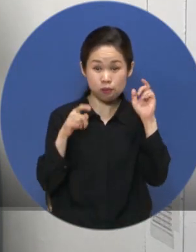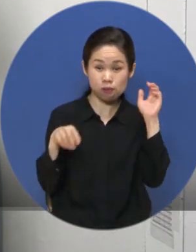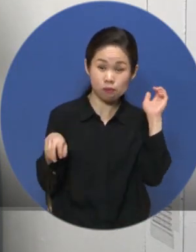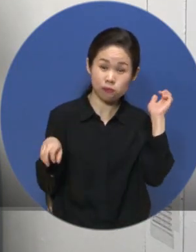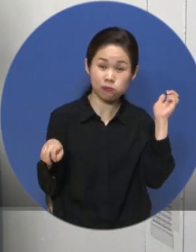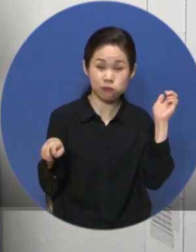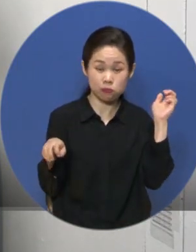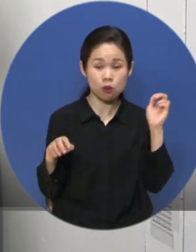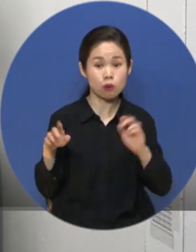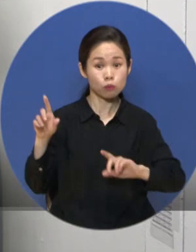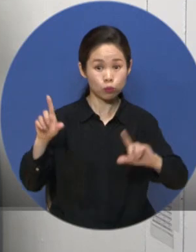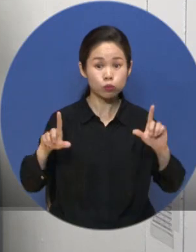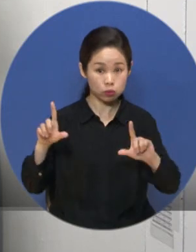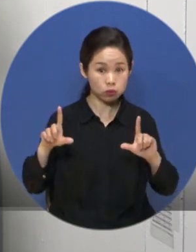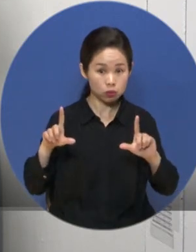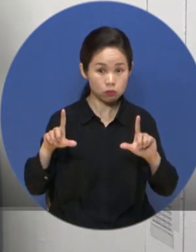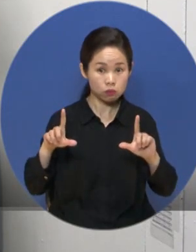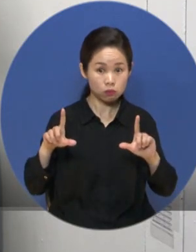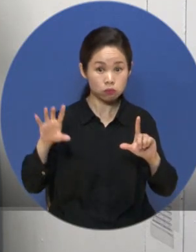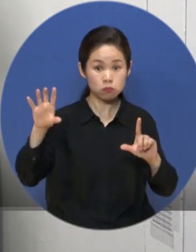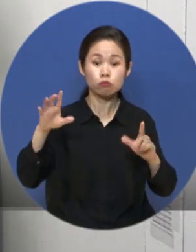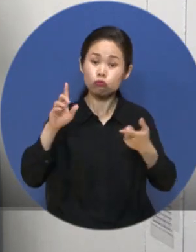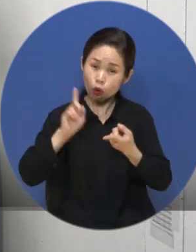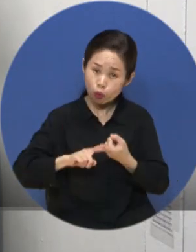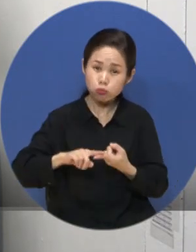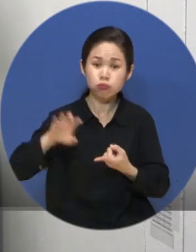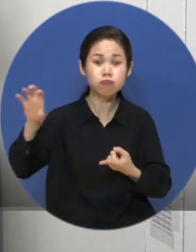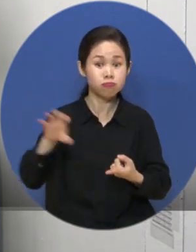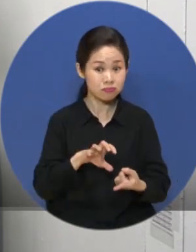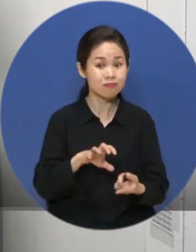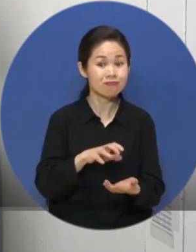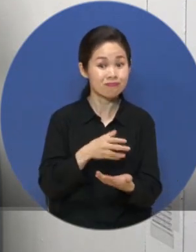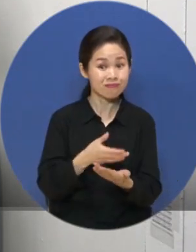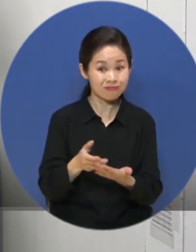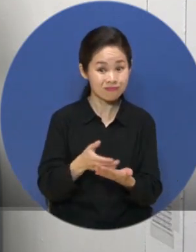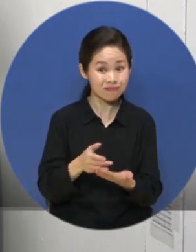표정을 나타내고 싶었어.